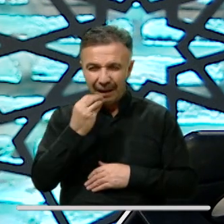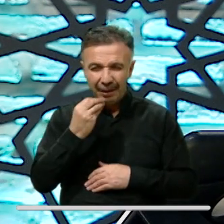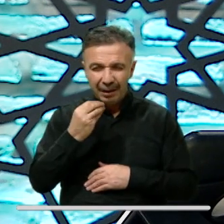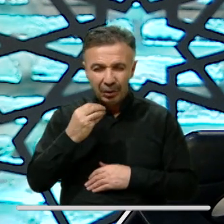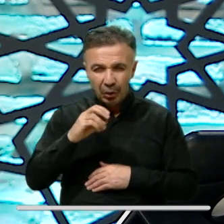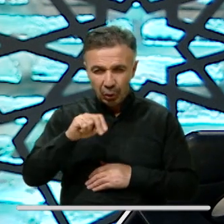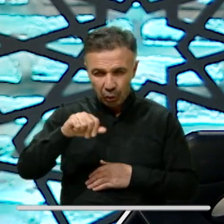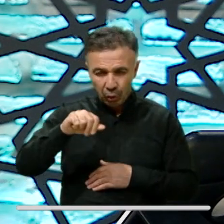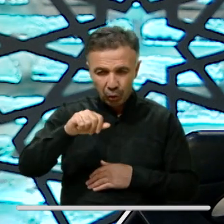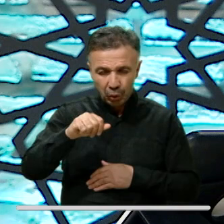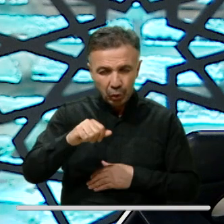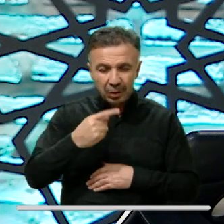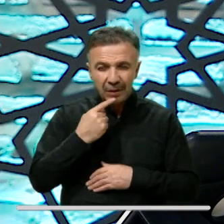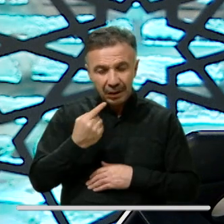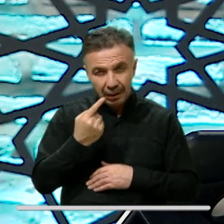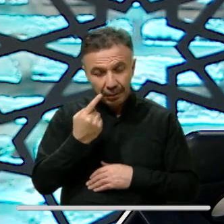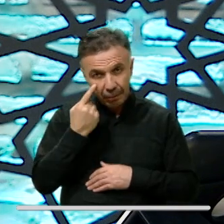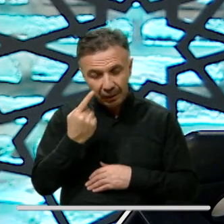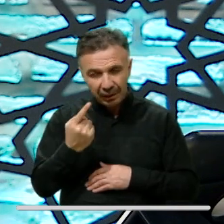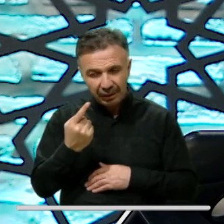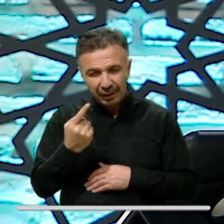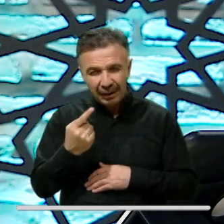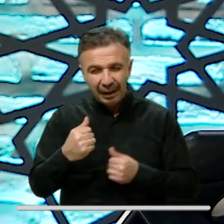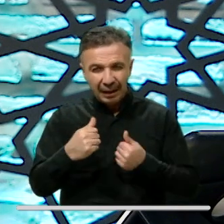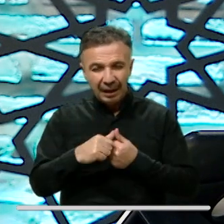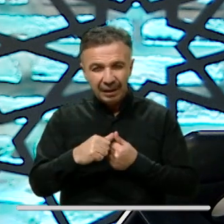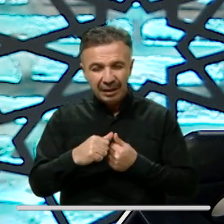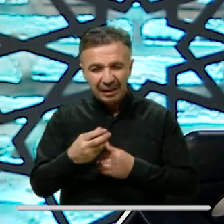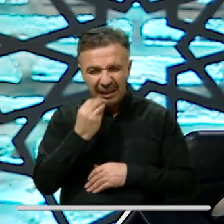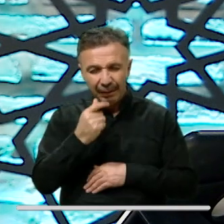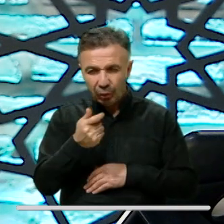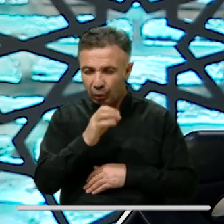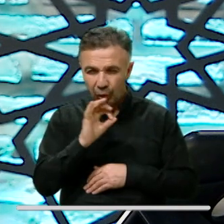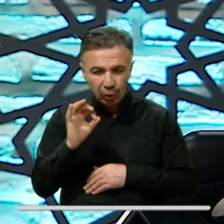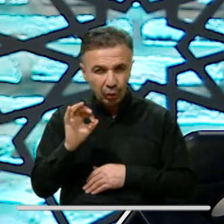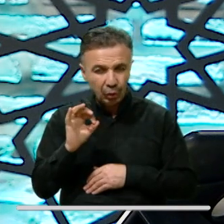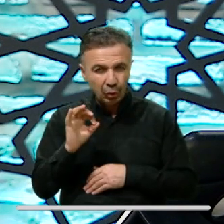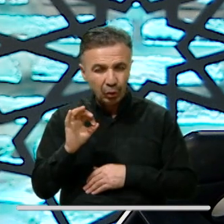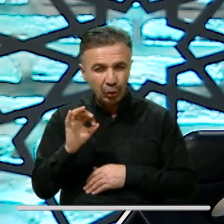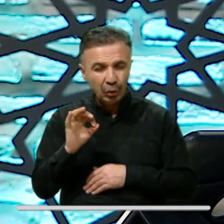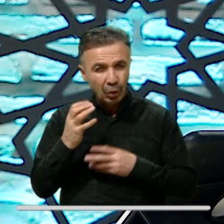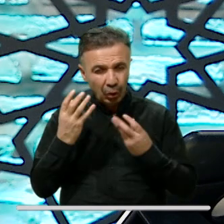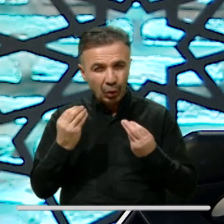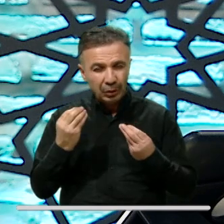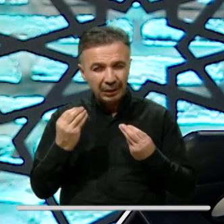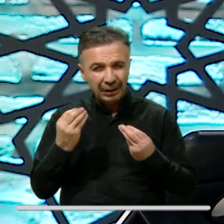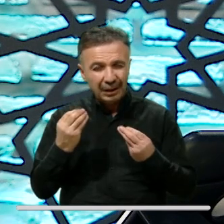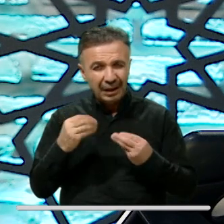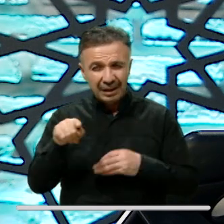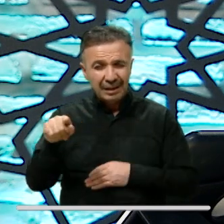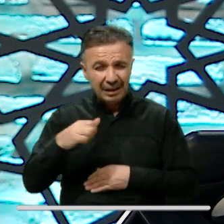zamanlarda eşiniz beyefendi hani böyle yemek tuzsuz olsa size sitem eder miydi? Kızar mıydı ya da gönül koyar mıydı?